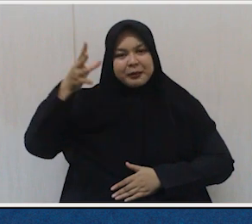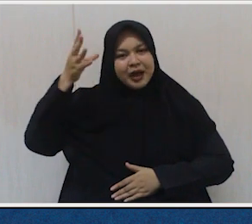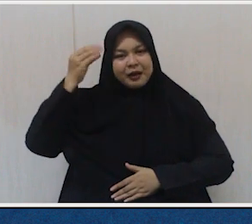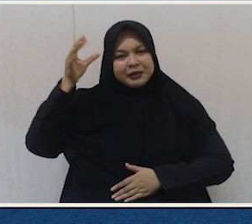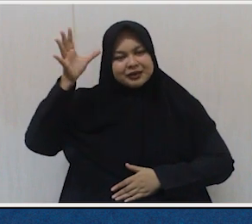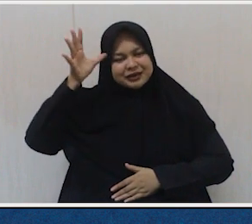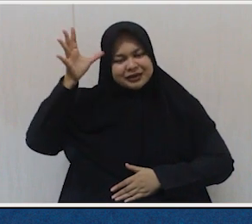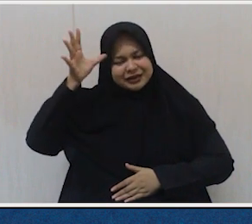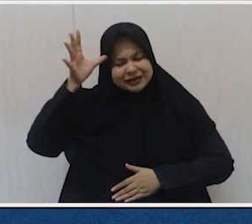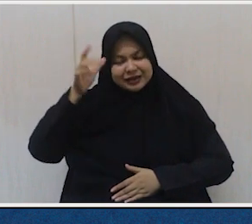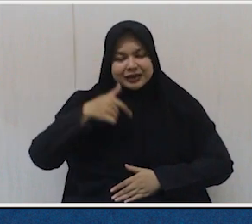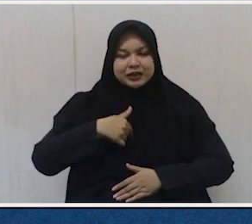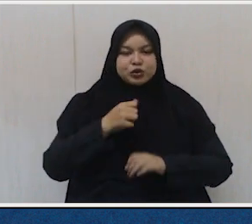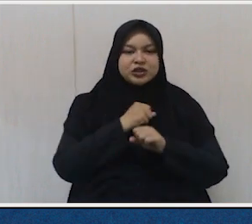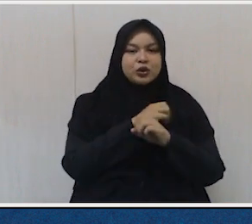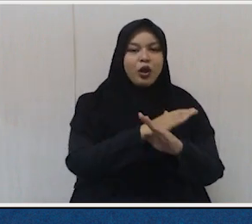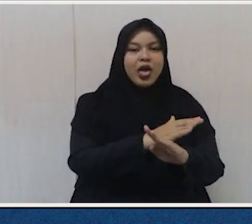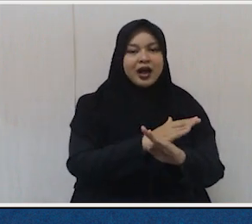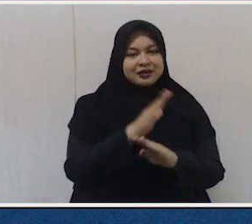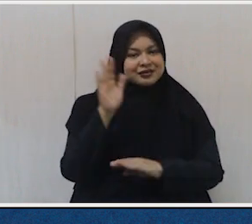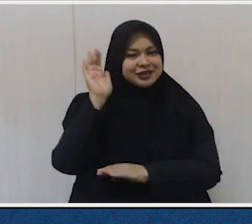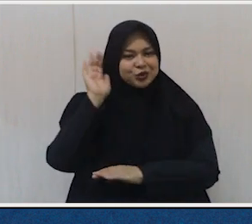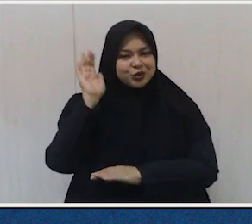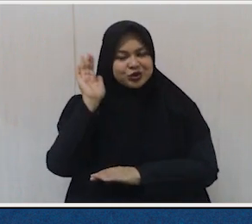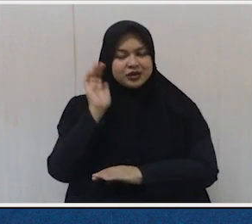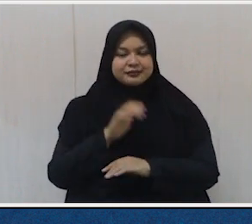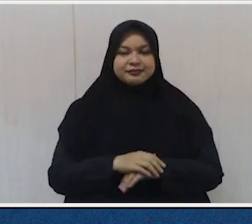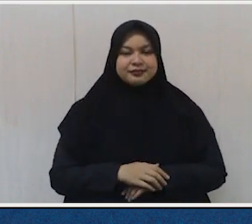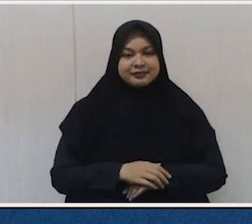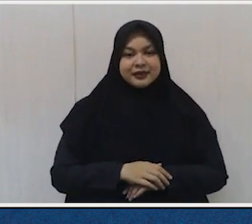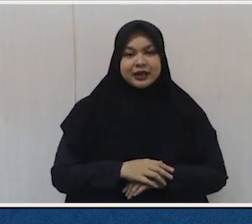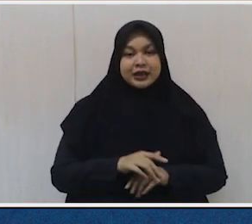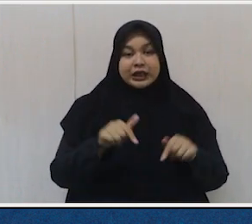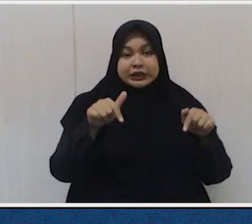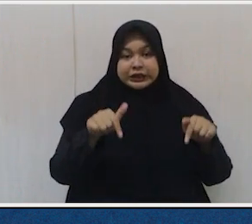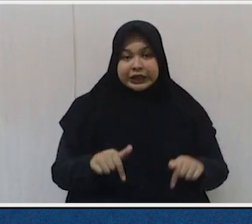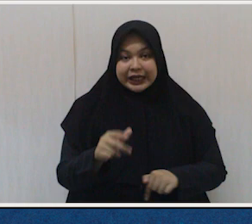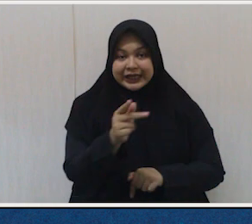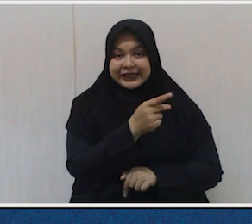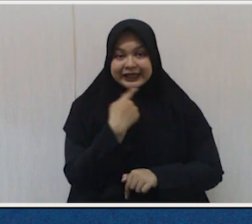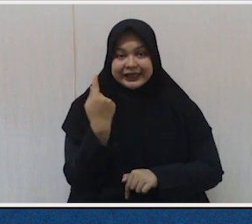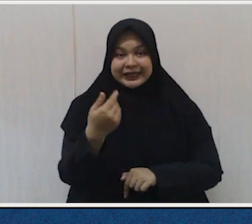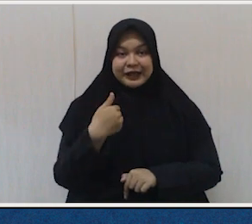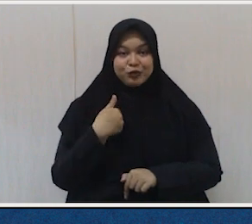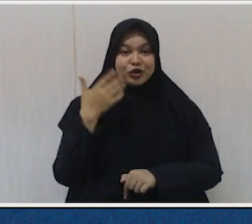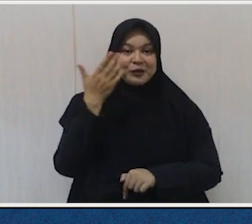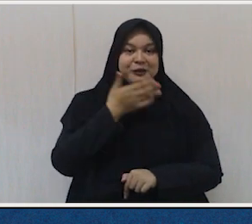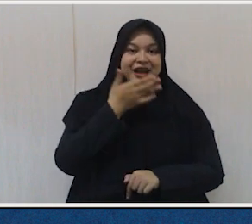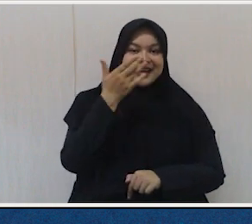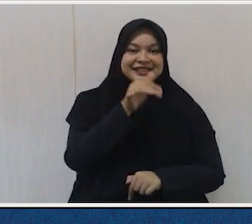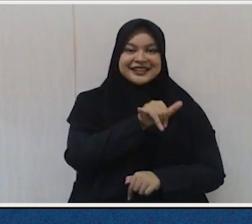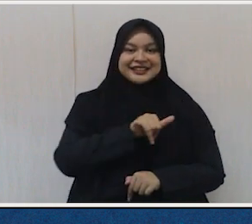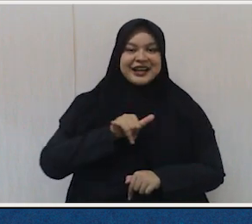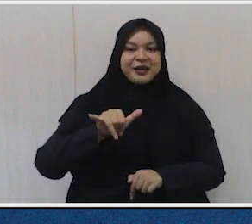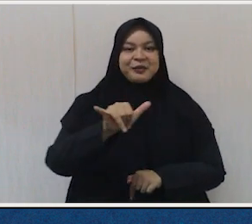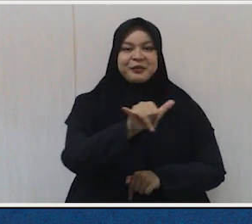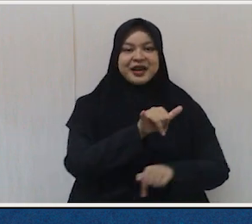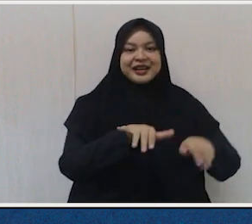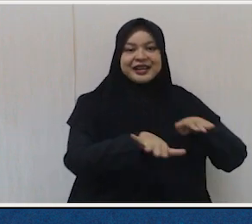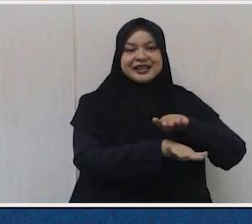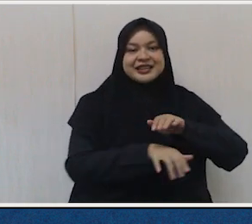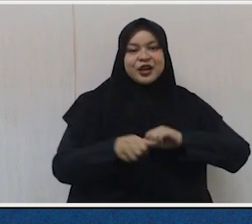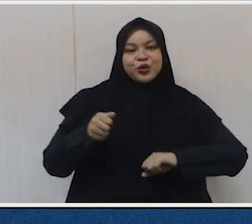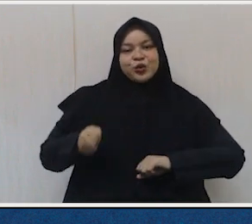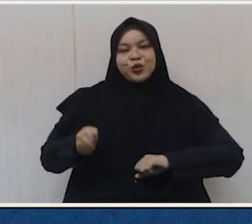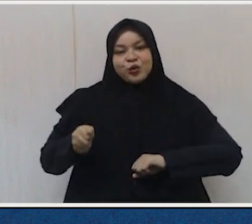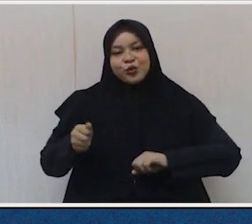dipahami Kalau sudahah susah dipahami ya ditolak isunya gitu ya Nah sekarang kita sudah punya bahasa yang sama sudah punya dasar